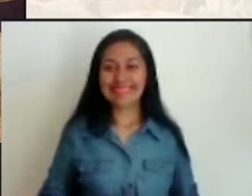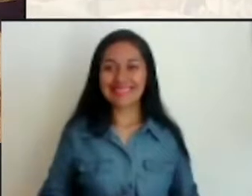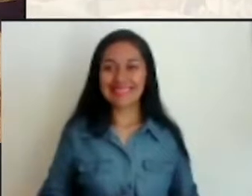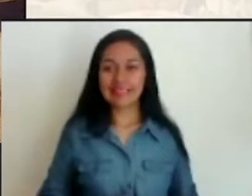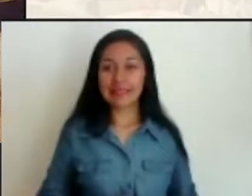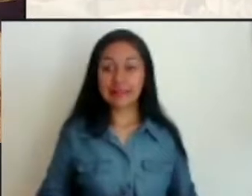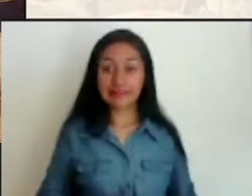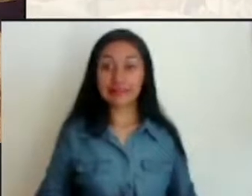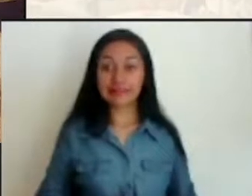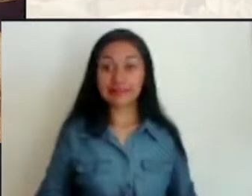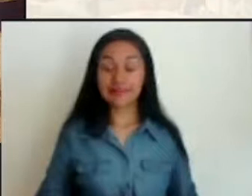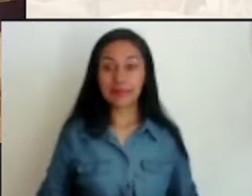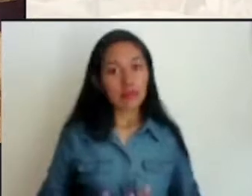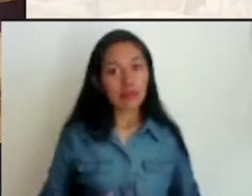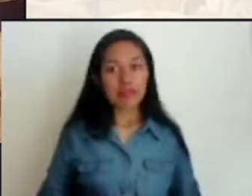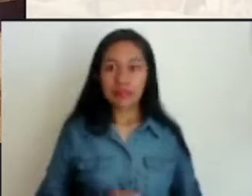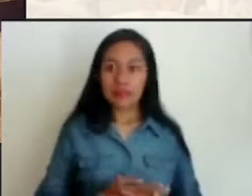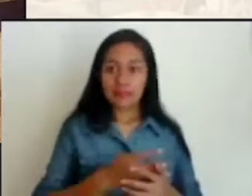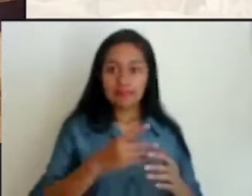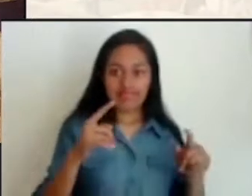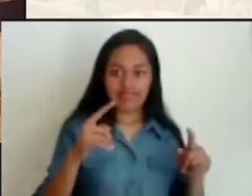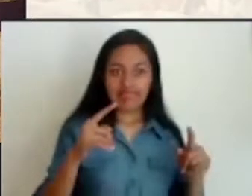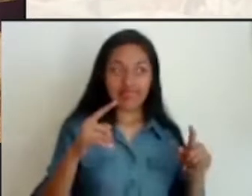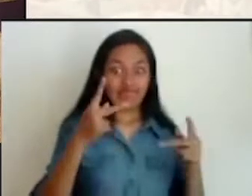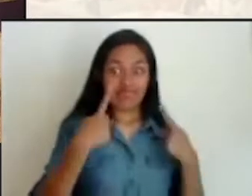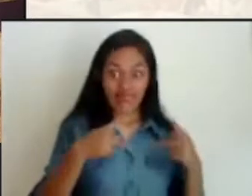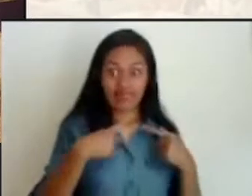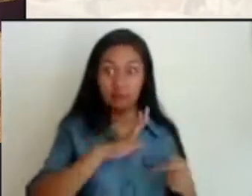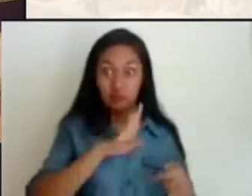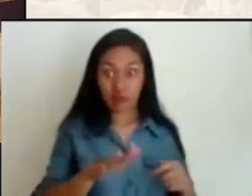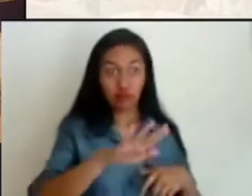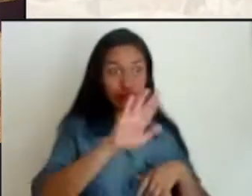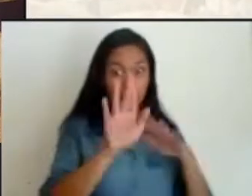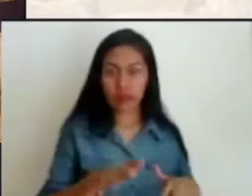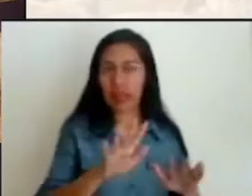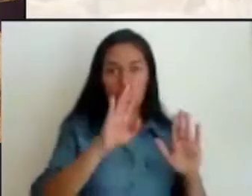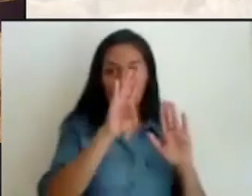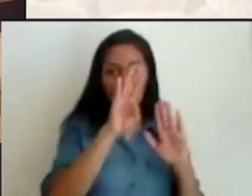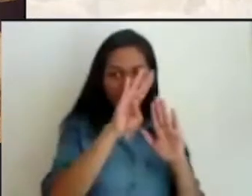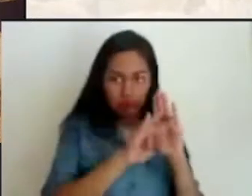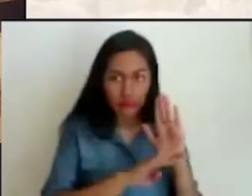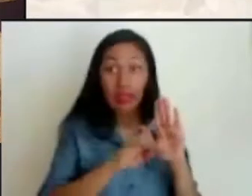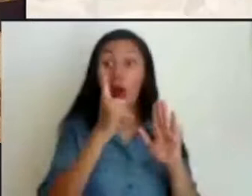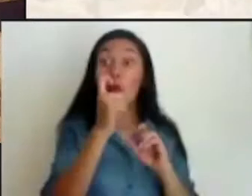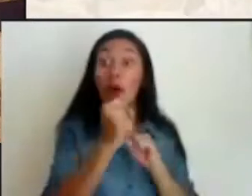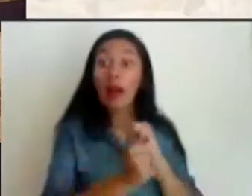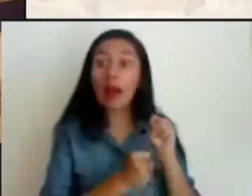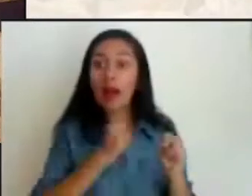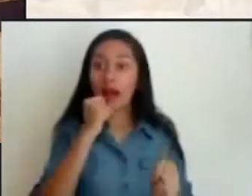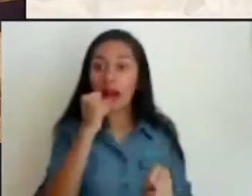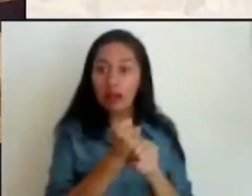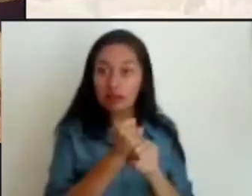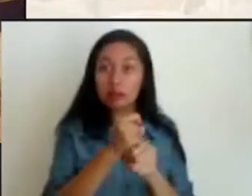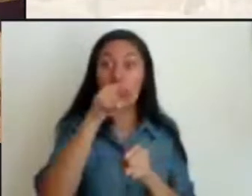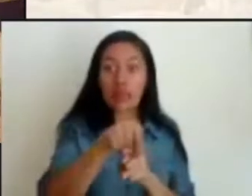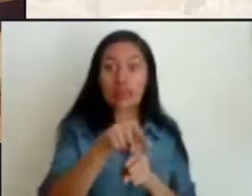Después de un año de que se llegó el pico de la enfermedad, el doge, el lugar donde se piensa hacer la iglesia del